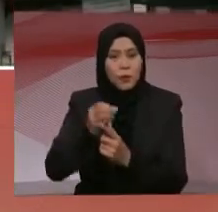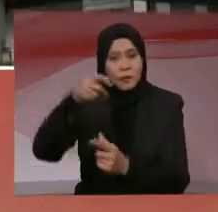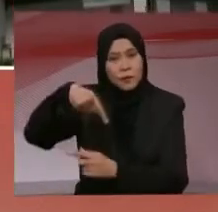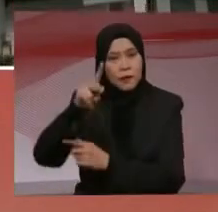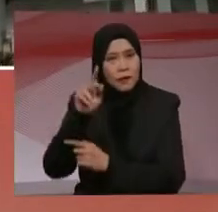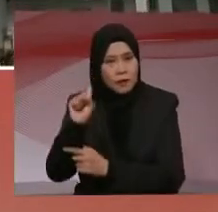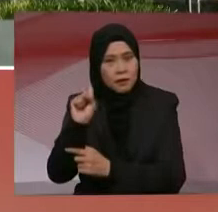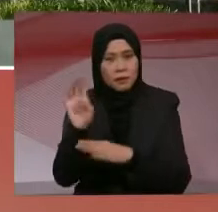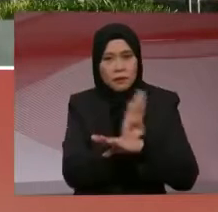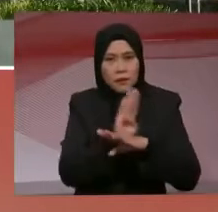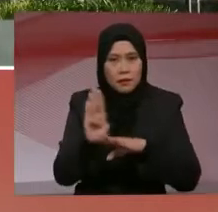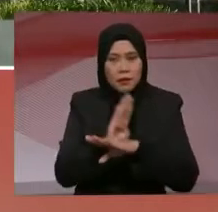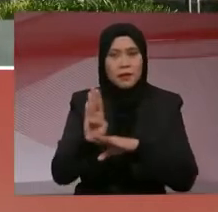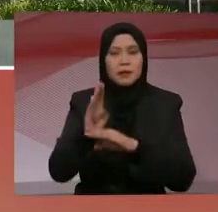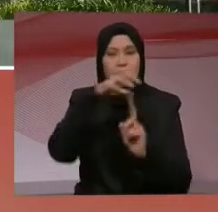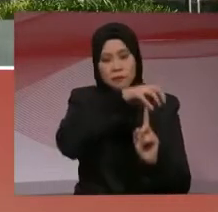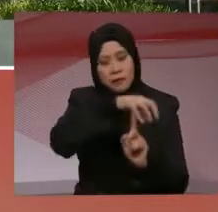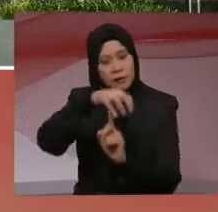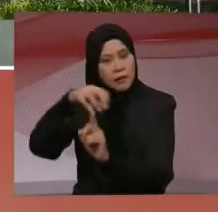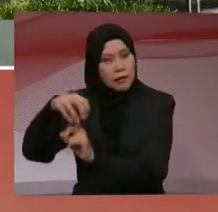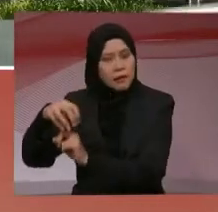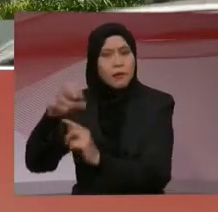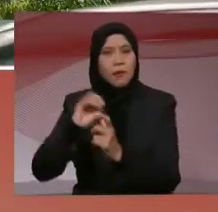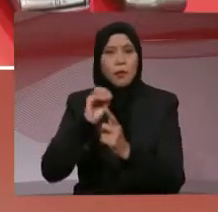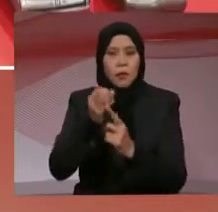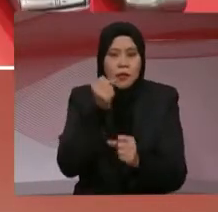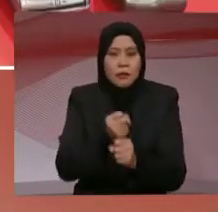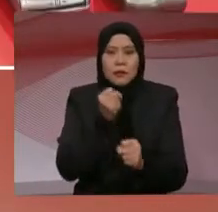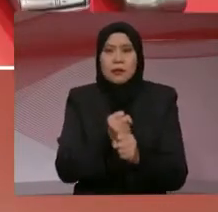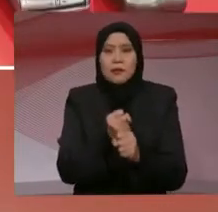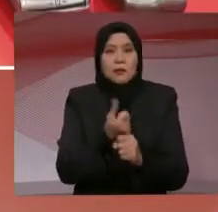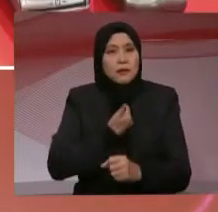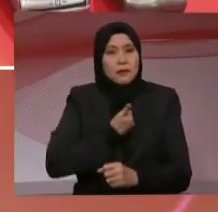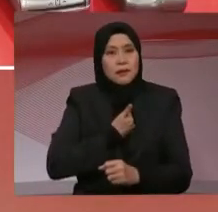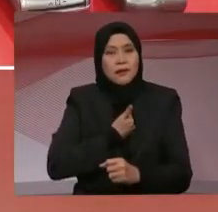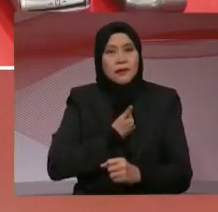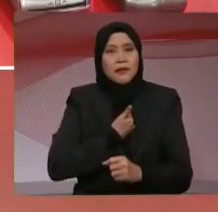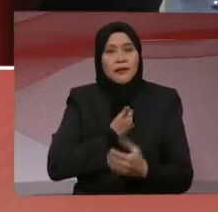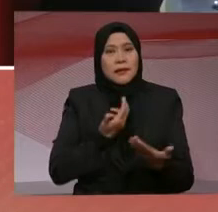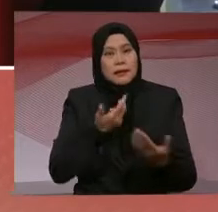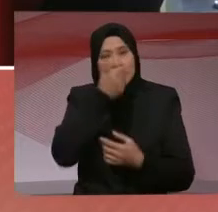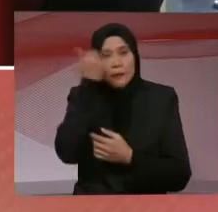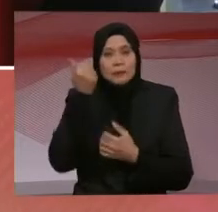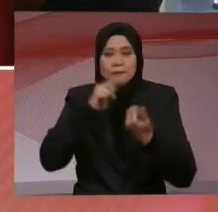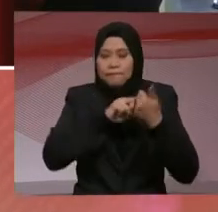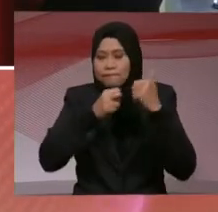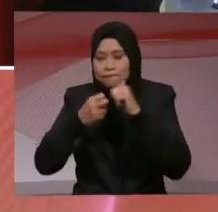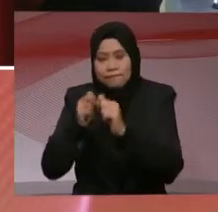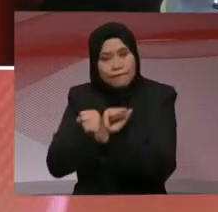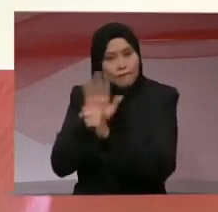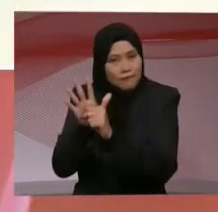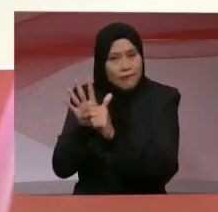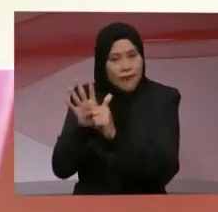baik peniaga, penjaja atau mereka yang bekerja sendiri yang turut terkesan akibat